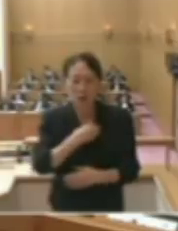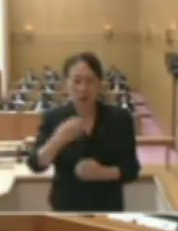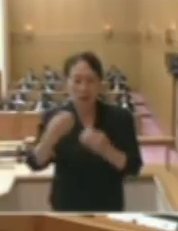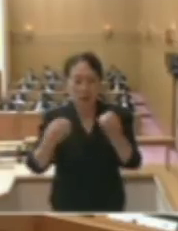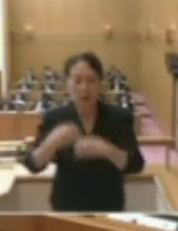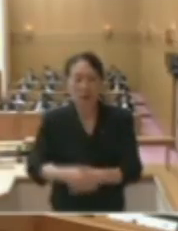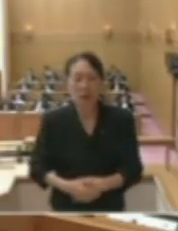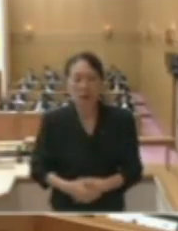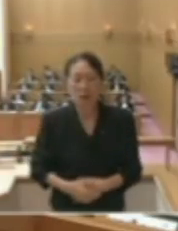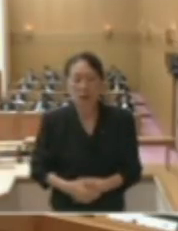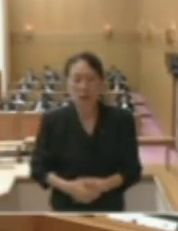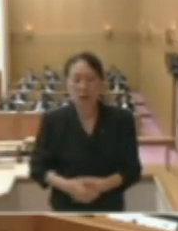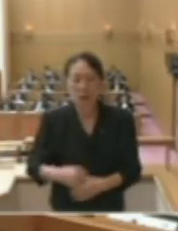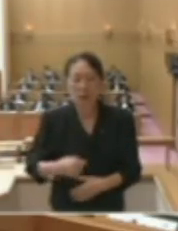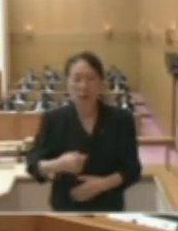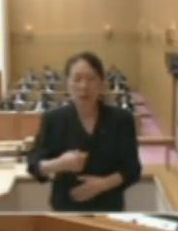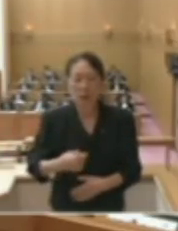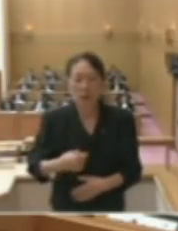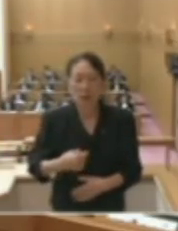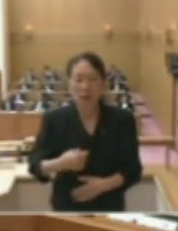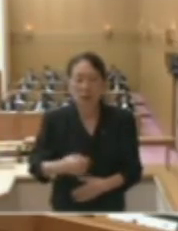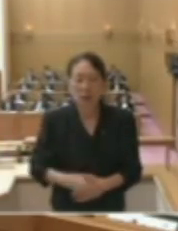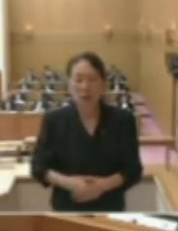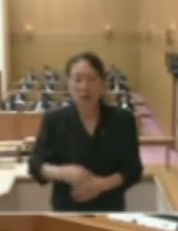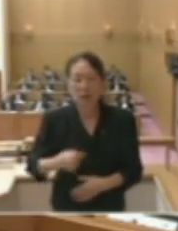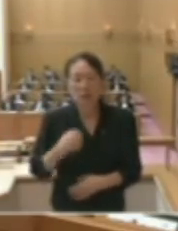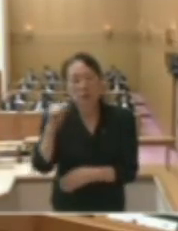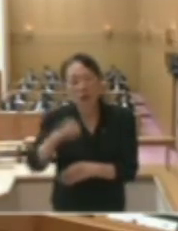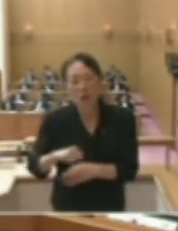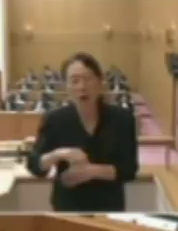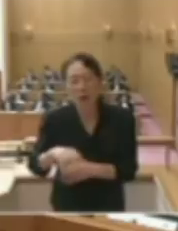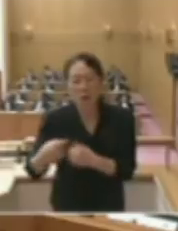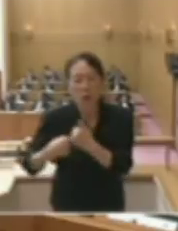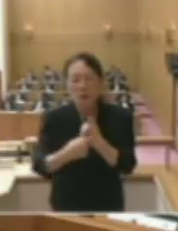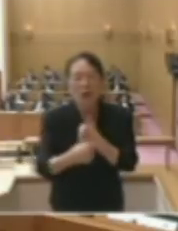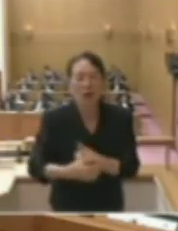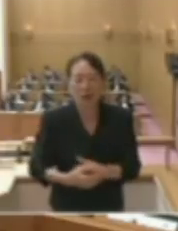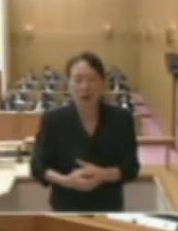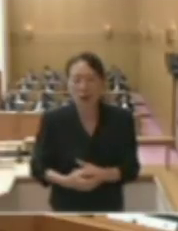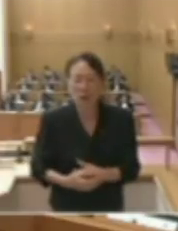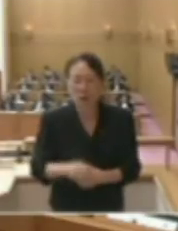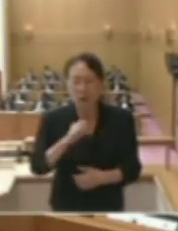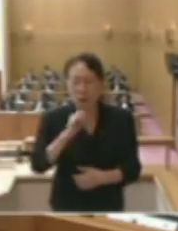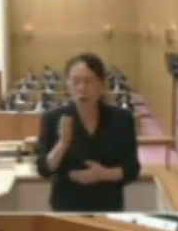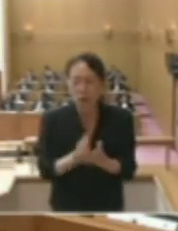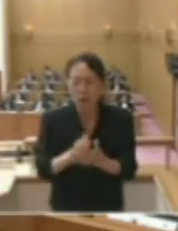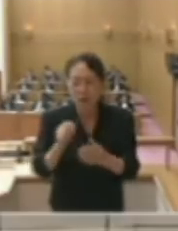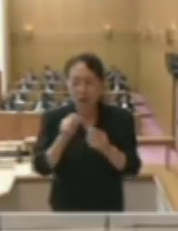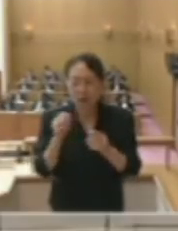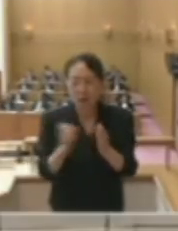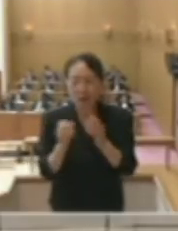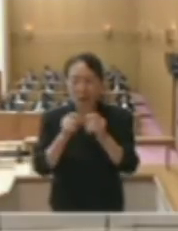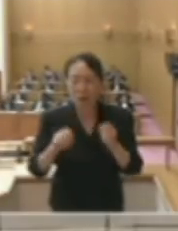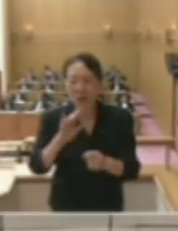自分が弱いとこ疲れたらブチブチ言うな、みっともない、恥ずかしいよ。はい、議長。 はいはい、磯